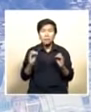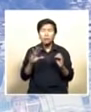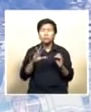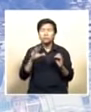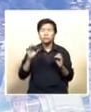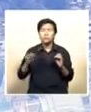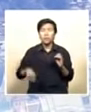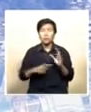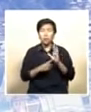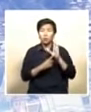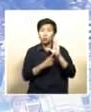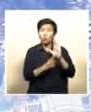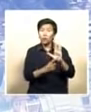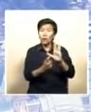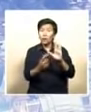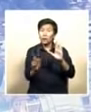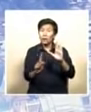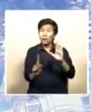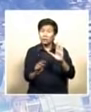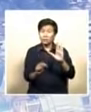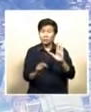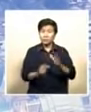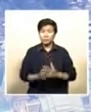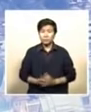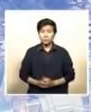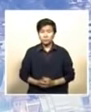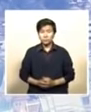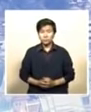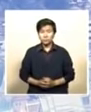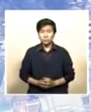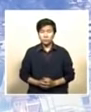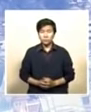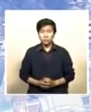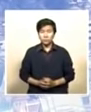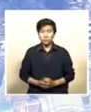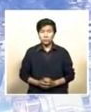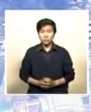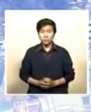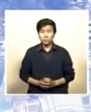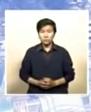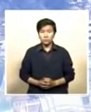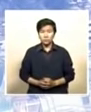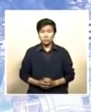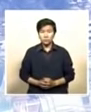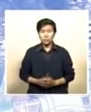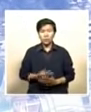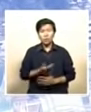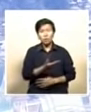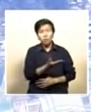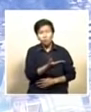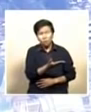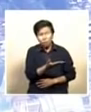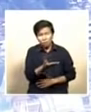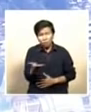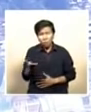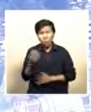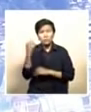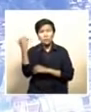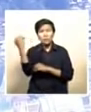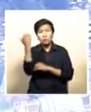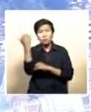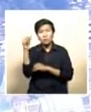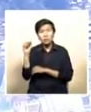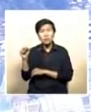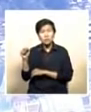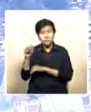เวลานี้คนถูกกักกันอยู่กับบ้านจะได้มีโอกาสเพลิดเพลินเจริญใจแต่ความจริงการมีเวทีช